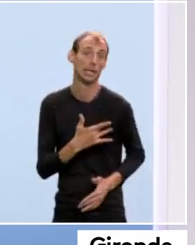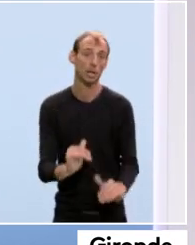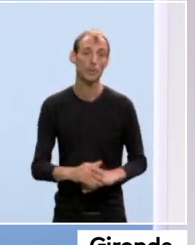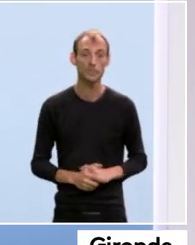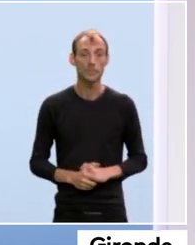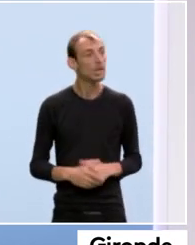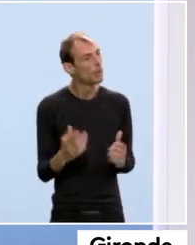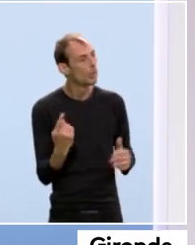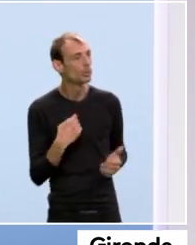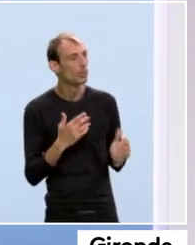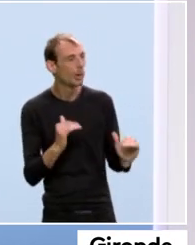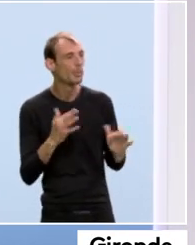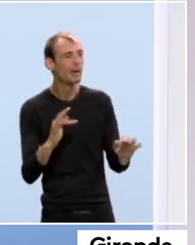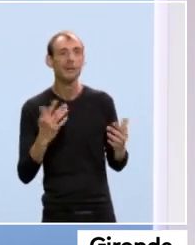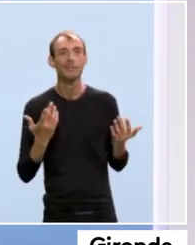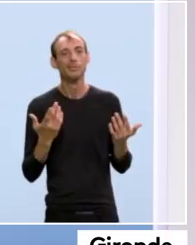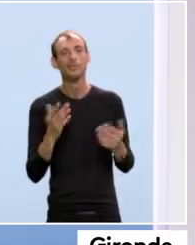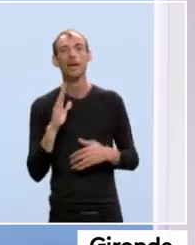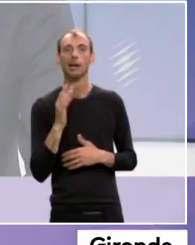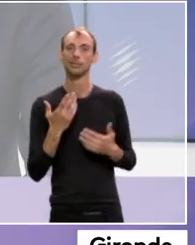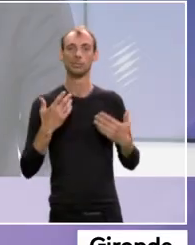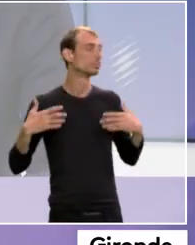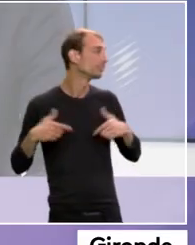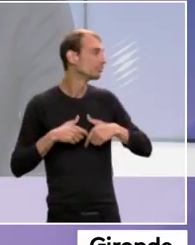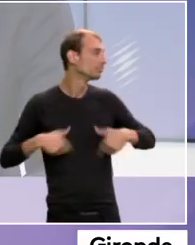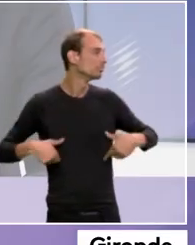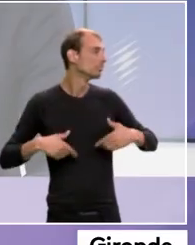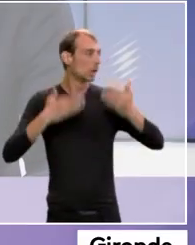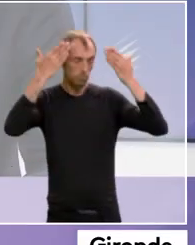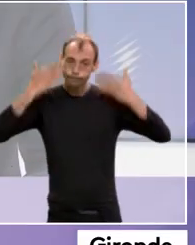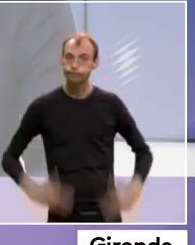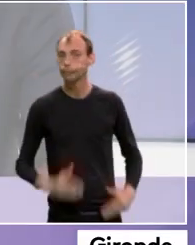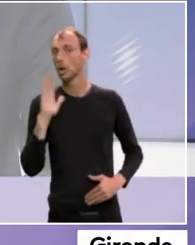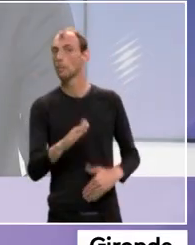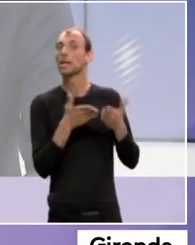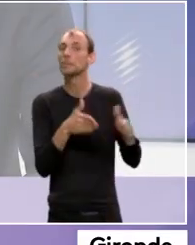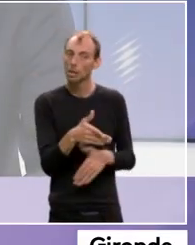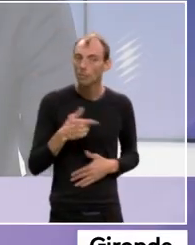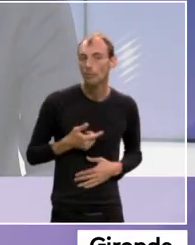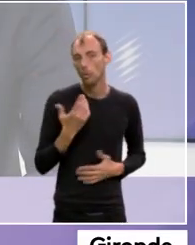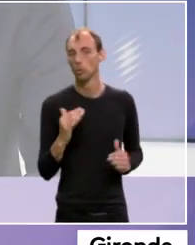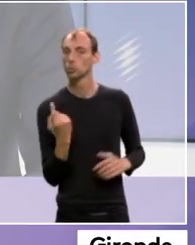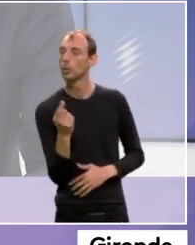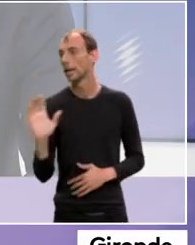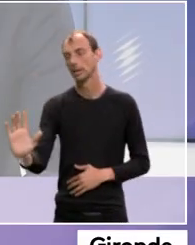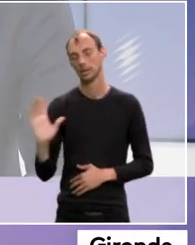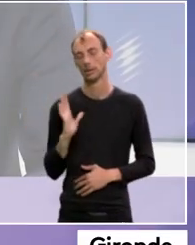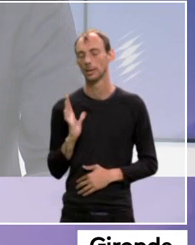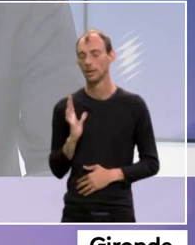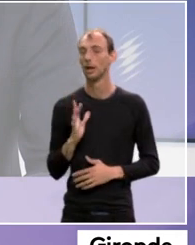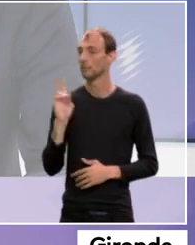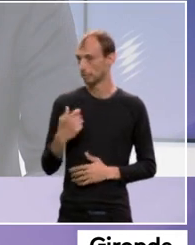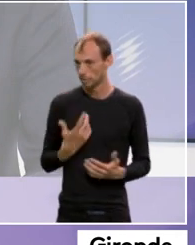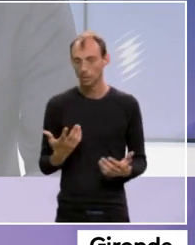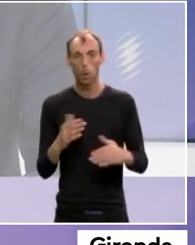sur le burkini je vais vous dire moi on va parler de la circonscription moi je veux pas je me suis pas je me suis pas engagé en politique je veux dire pour parler